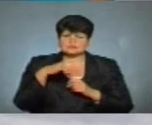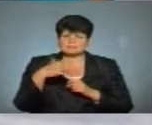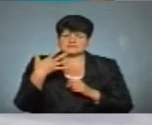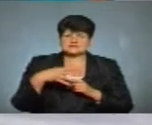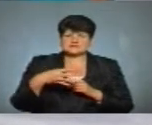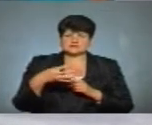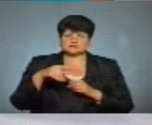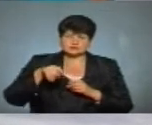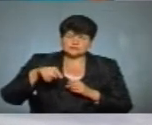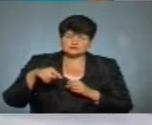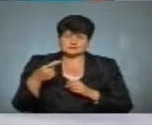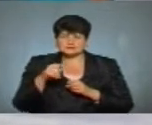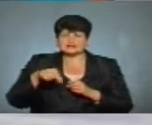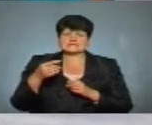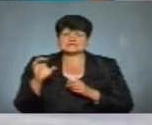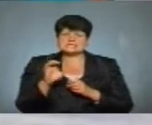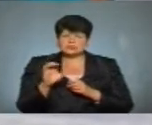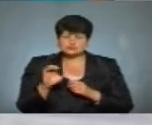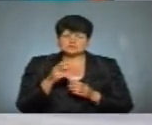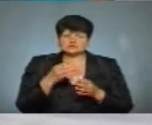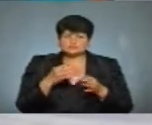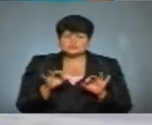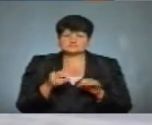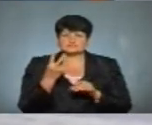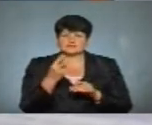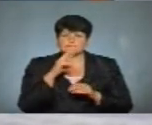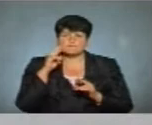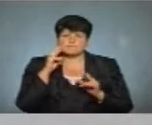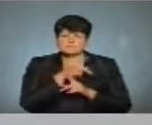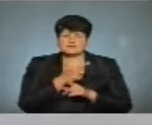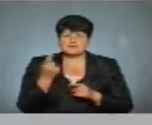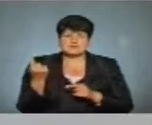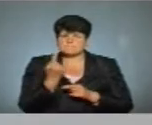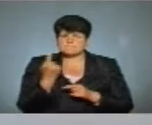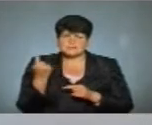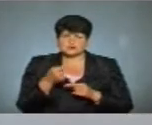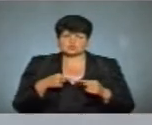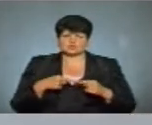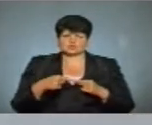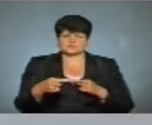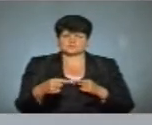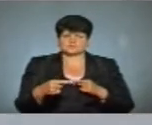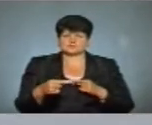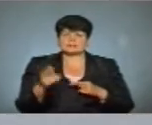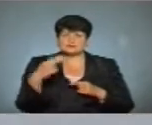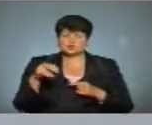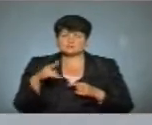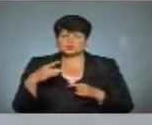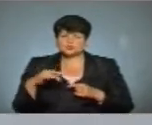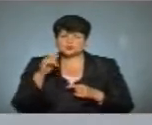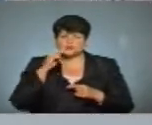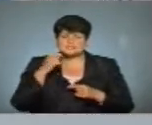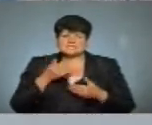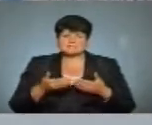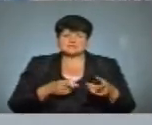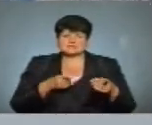хвилину 54,1 секунди, допустивши два промахи на першому вогневому рубежі. Дмитро Підручний – український